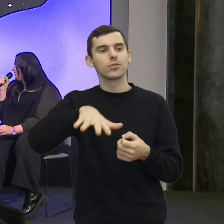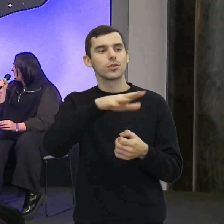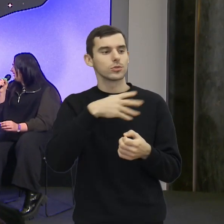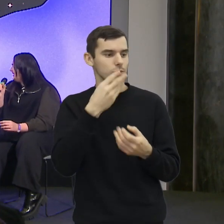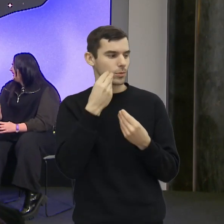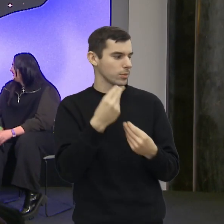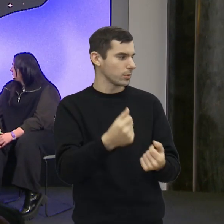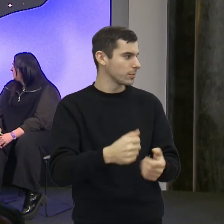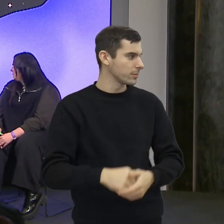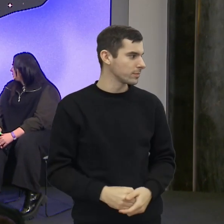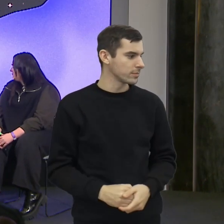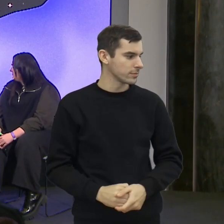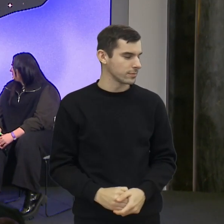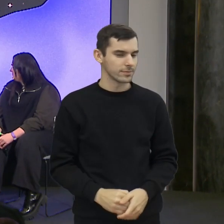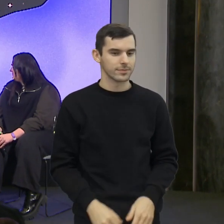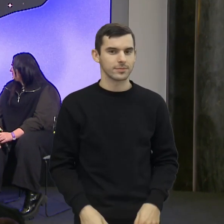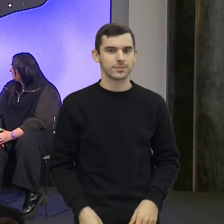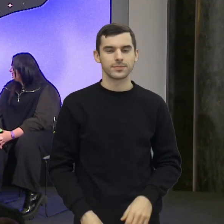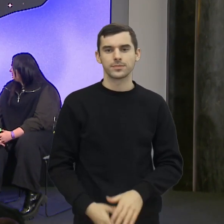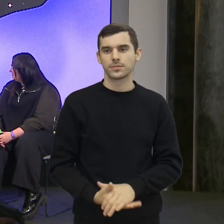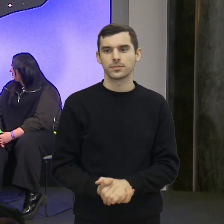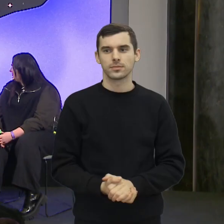mūsų bendruomeniai.